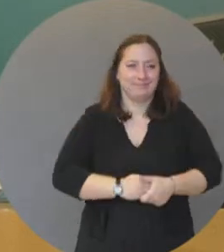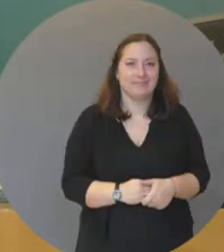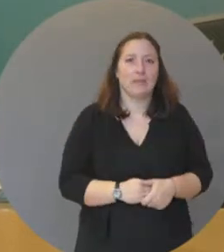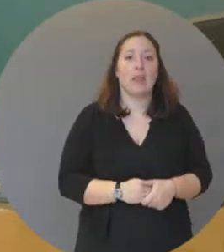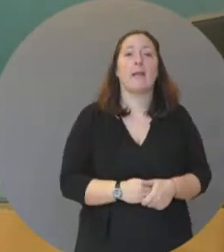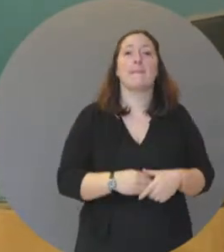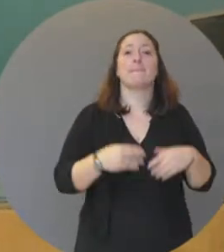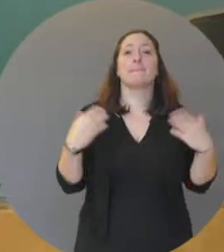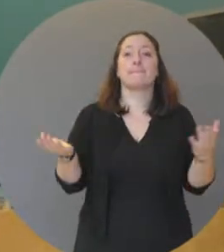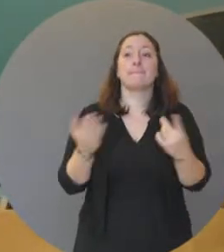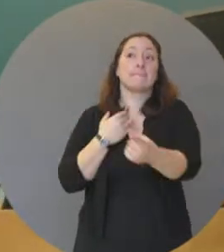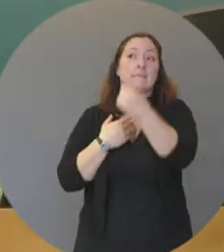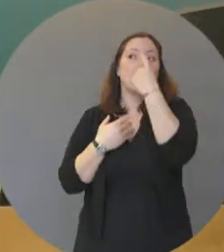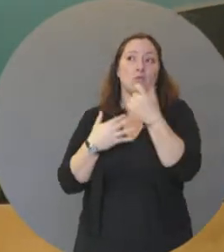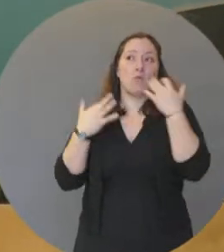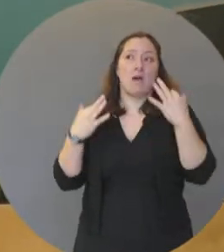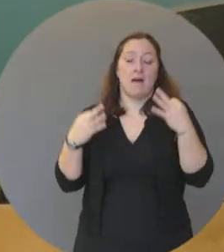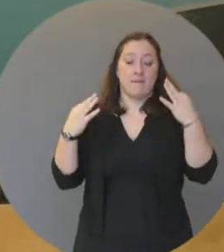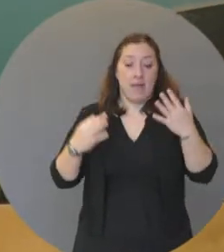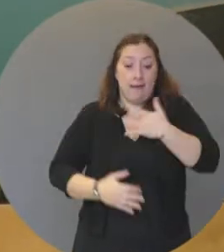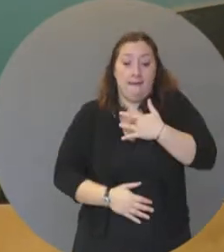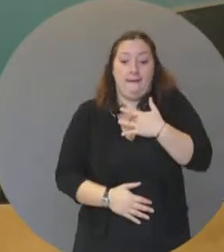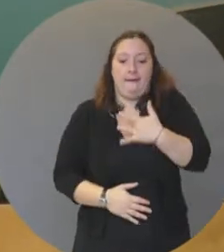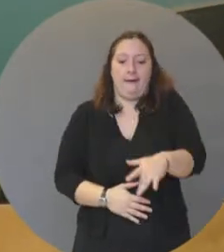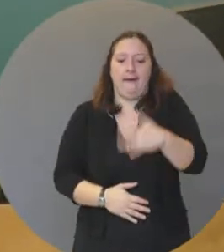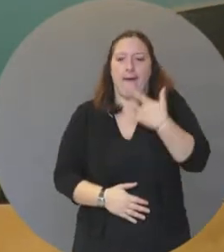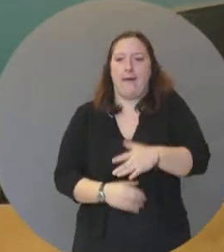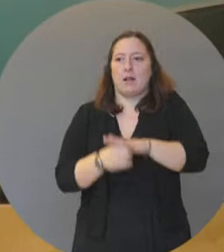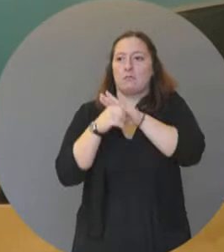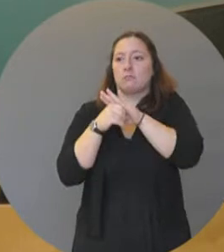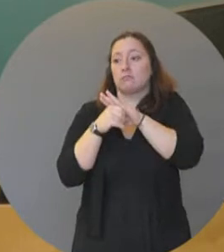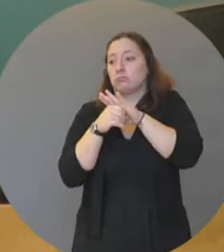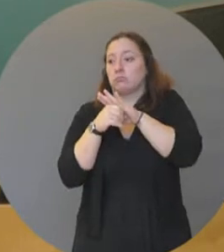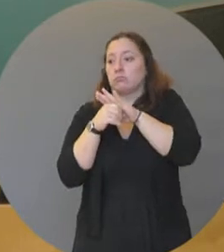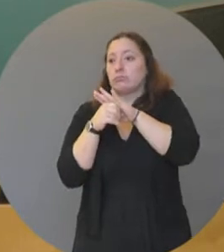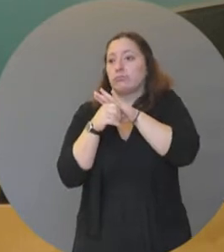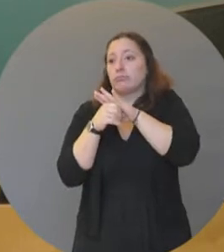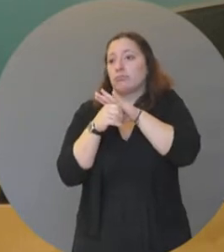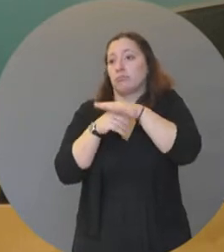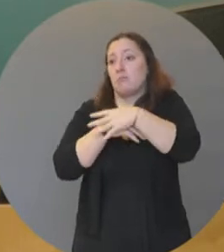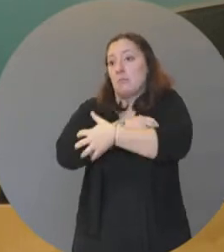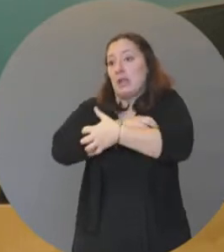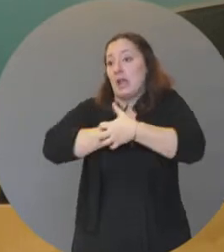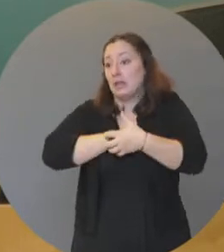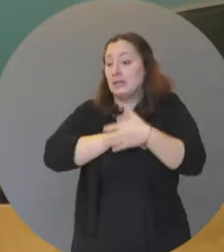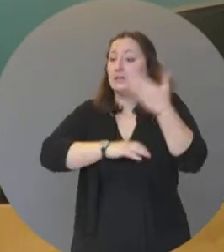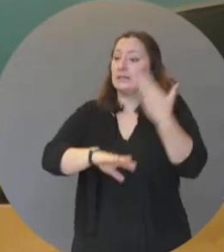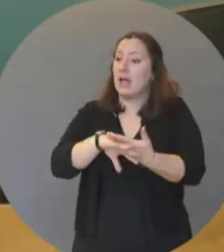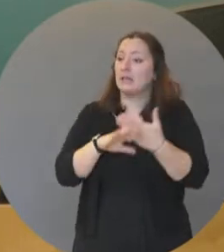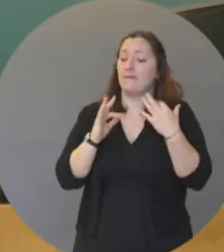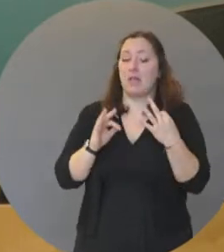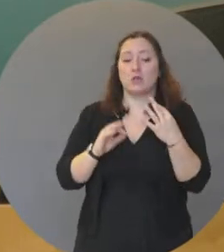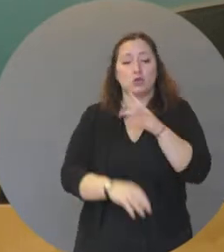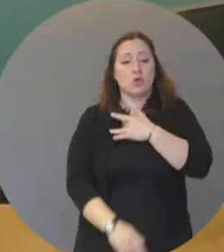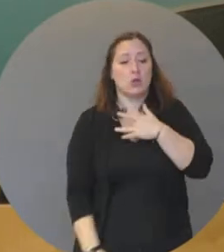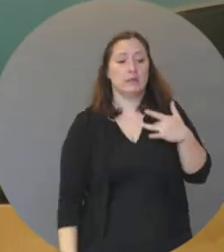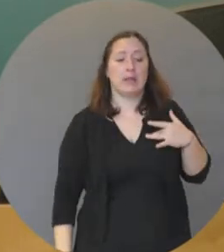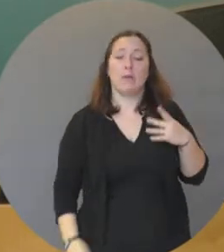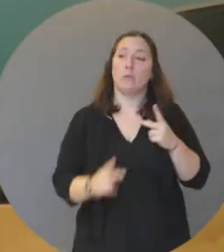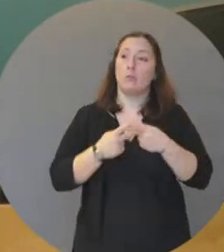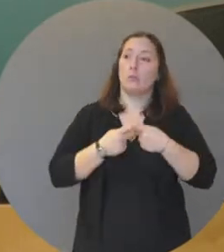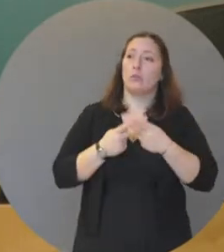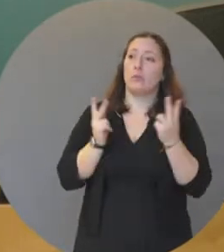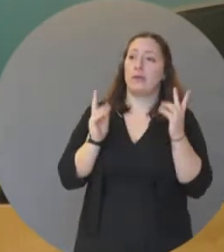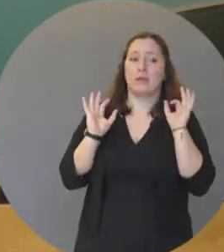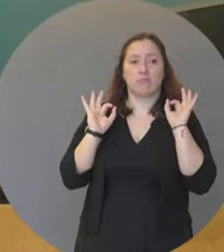la question de la précarité menstruelle est un enjeu de dignité et de santé publique que